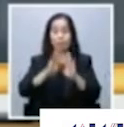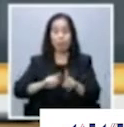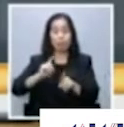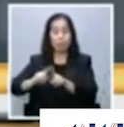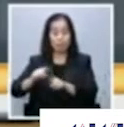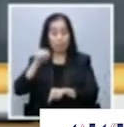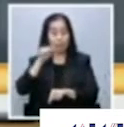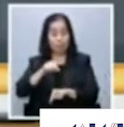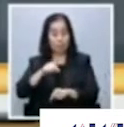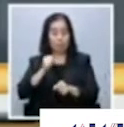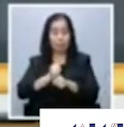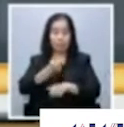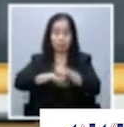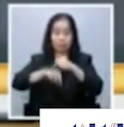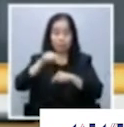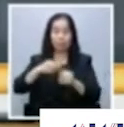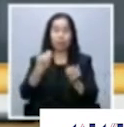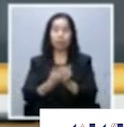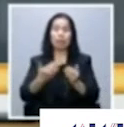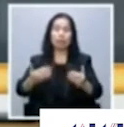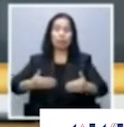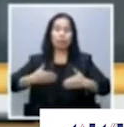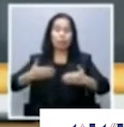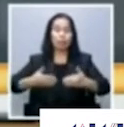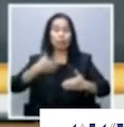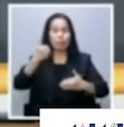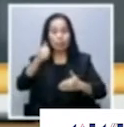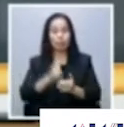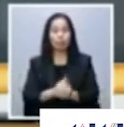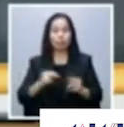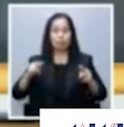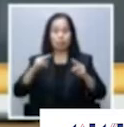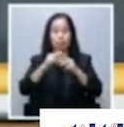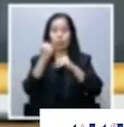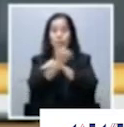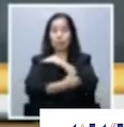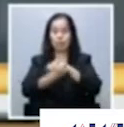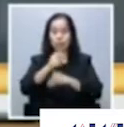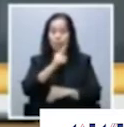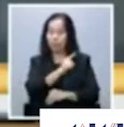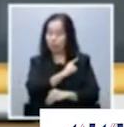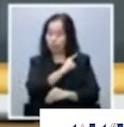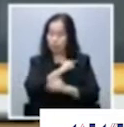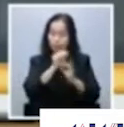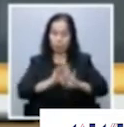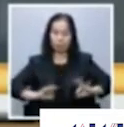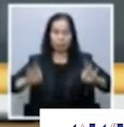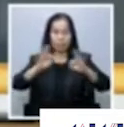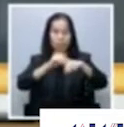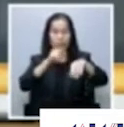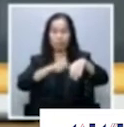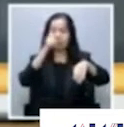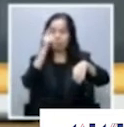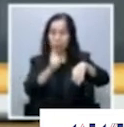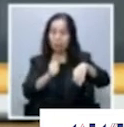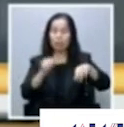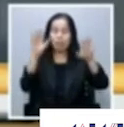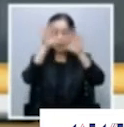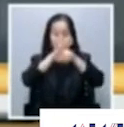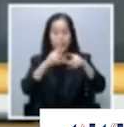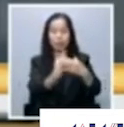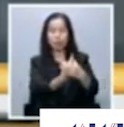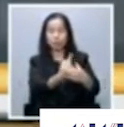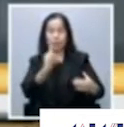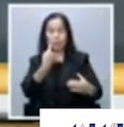เข้ามาสู่ประเทศเพราะฉะนั้นกระทรวงต่างประเทศผมถือว่าเป็นกระทรวงสำคัญเท่ากับเป็นตัวแทนของประเทศ